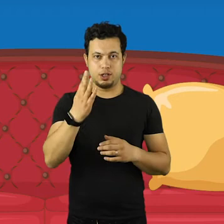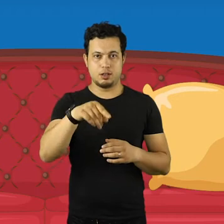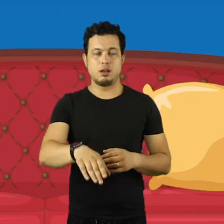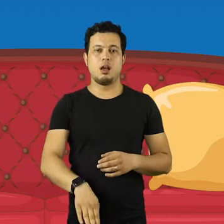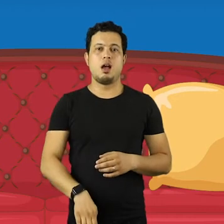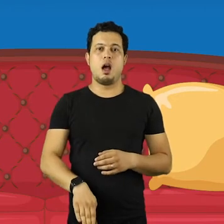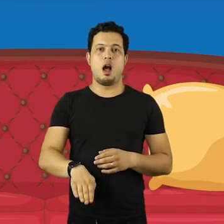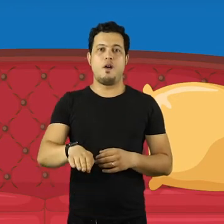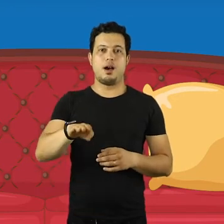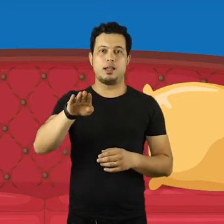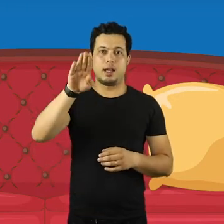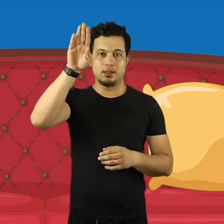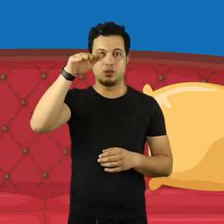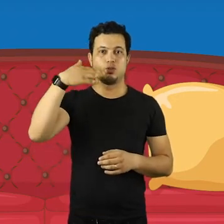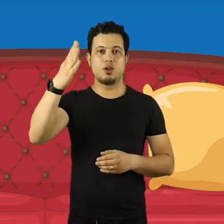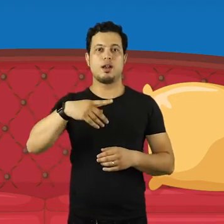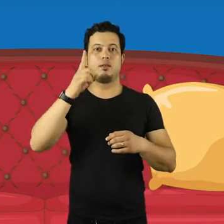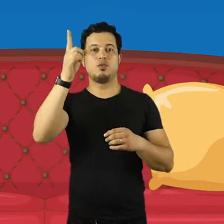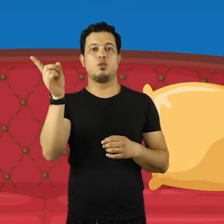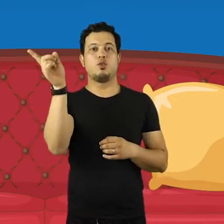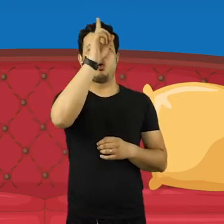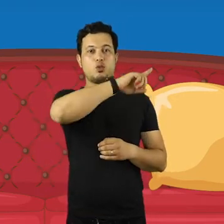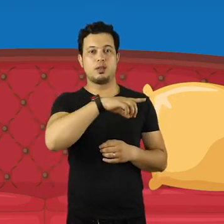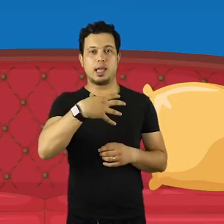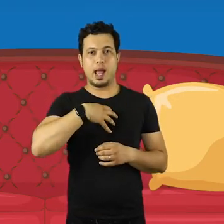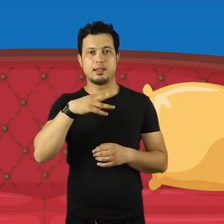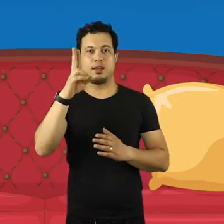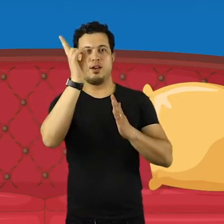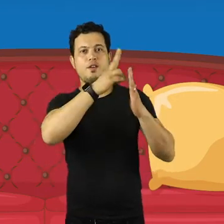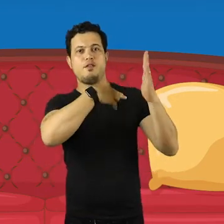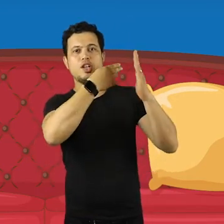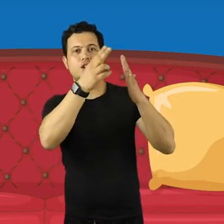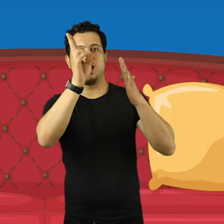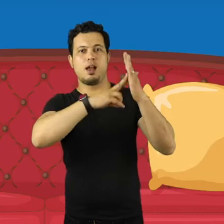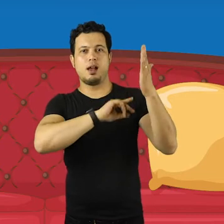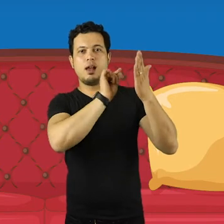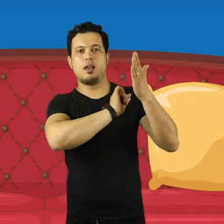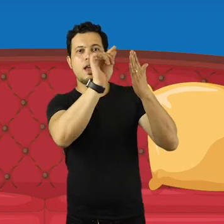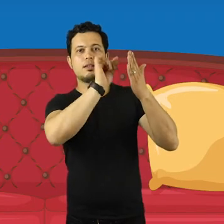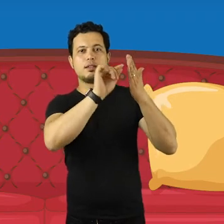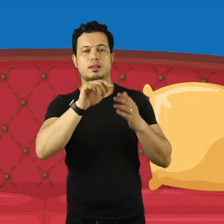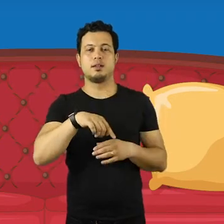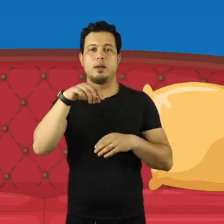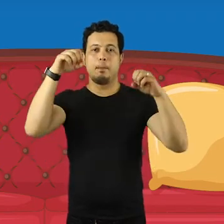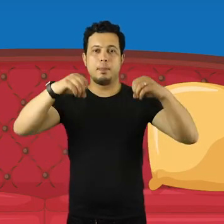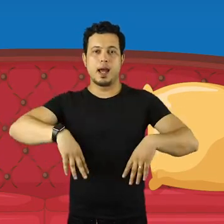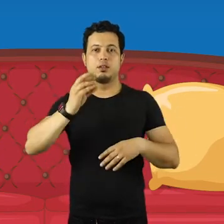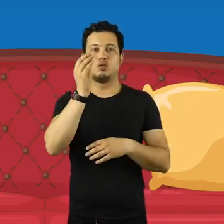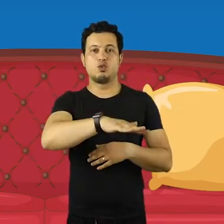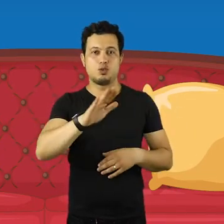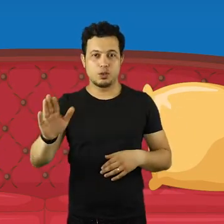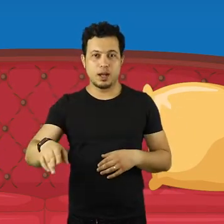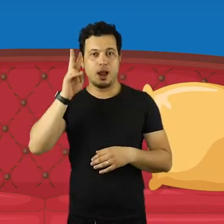Havalanarak gökyüzüne yazılar yazmaya başladı. Bıraktı çocuklar hayal etmeyi. Çallı kaybetti